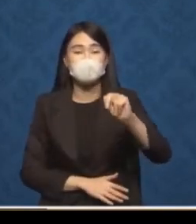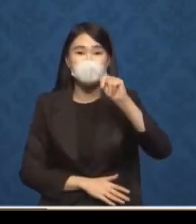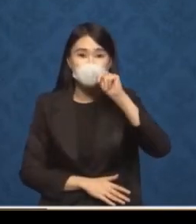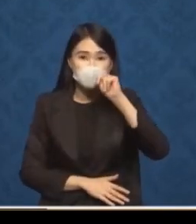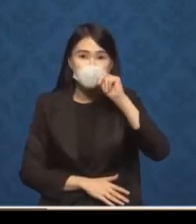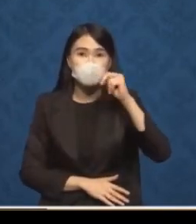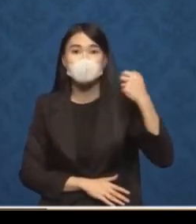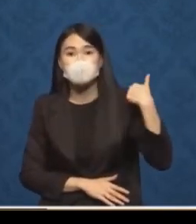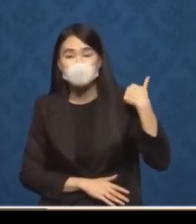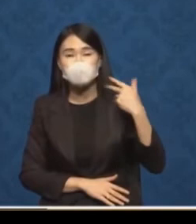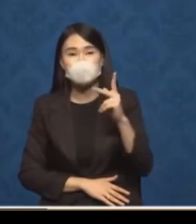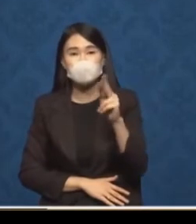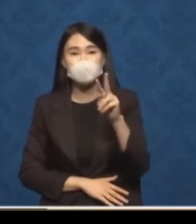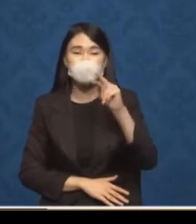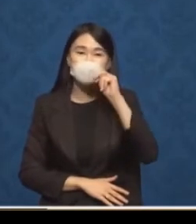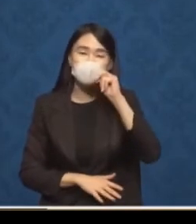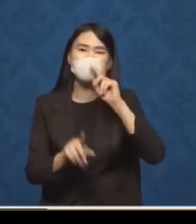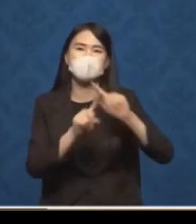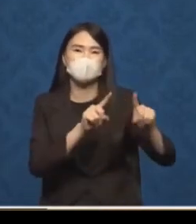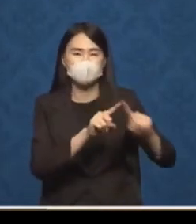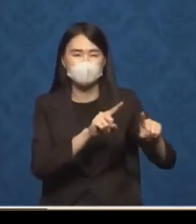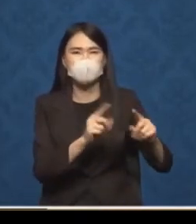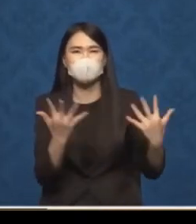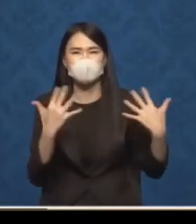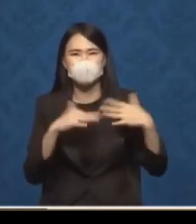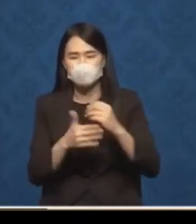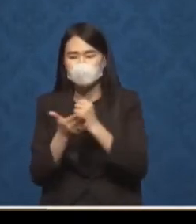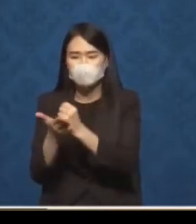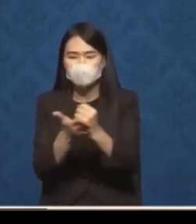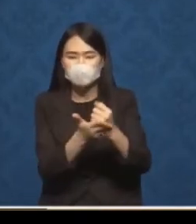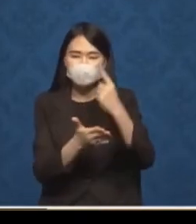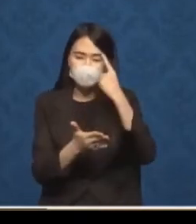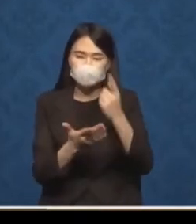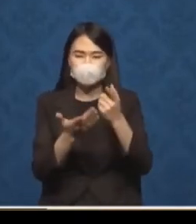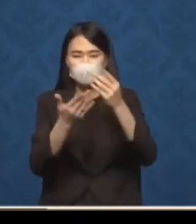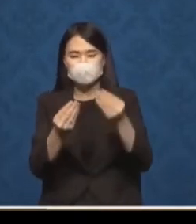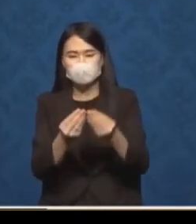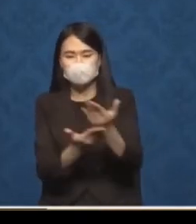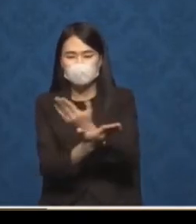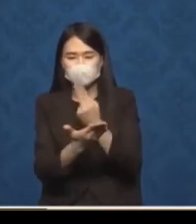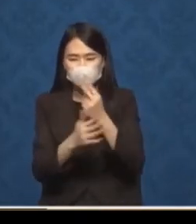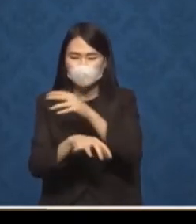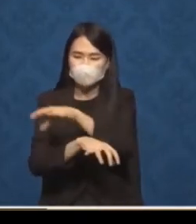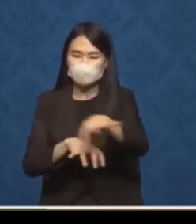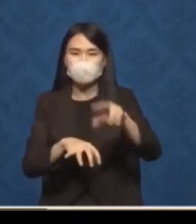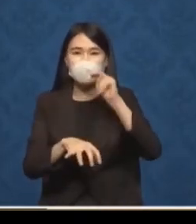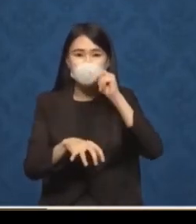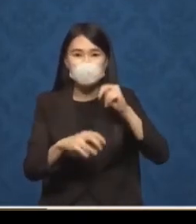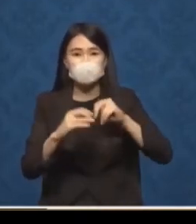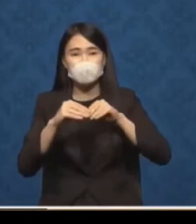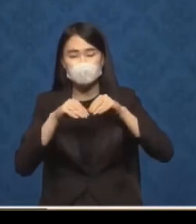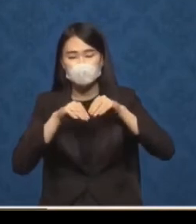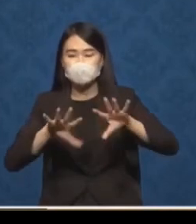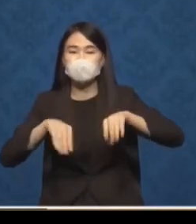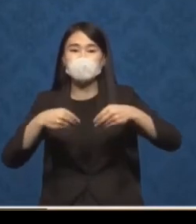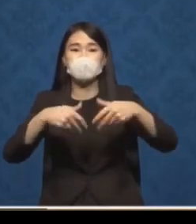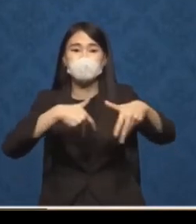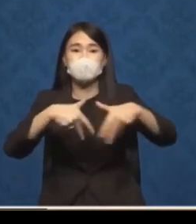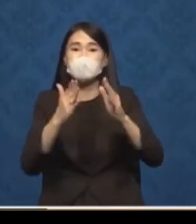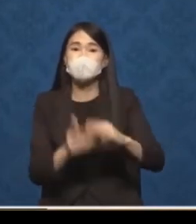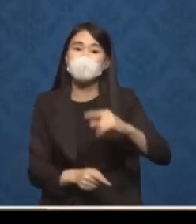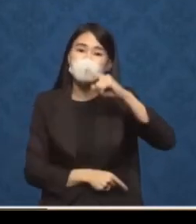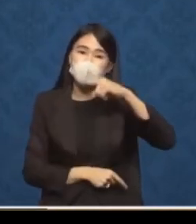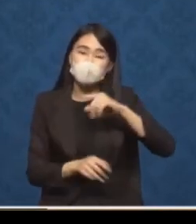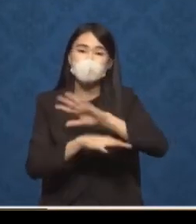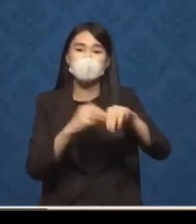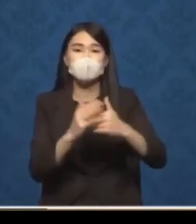ไม่ว่าเป็นกรมทรัพยากรน้ำต่างๆเพื่อออกแบบวางแผนการกระจายน้ำให้ไปถึงแหล่งชุมชนความต้องการน้ำไม่ว่า